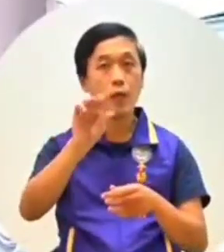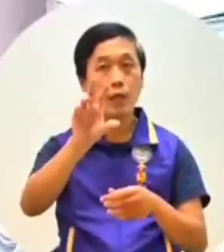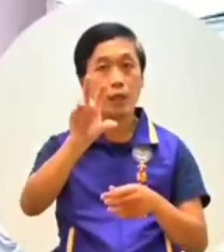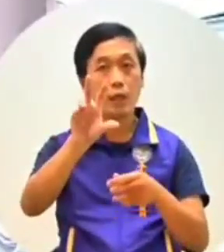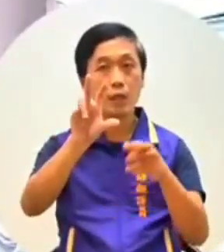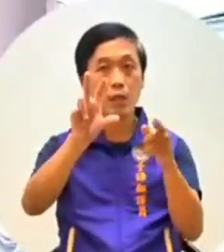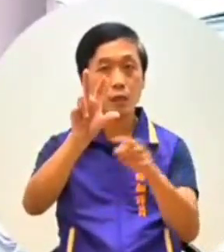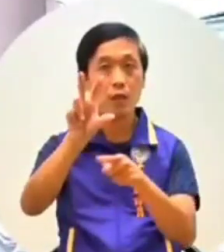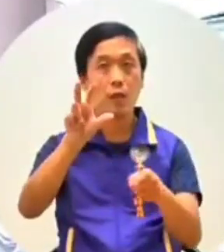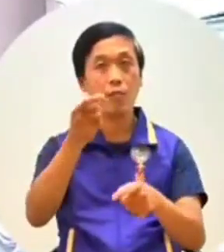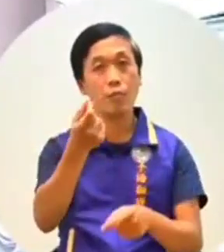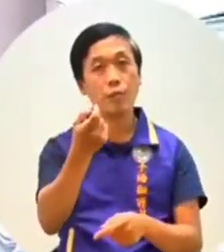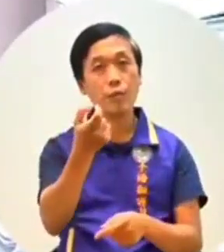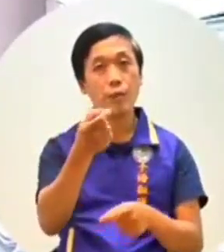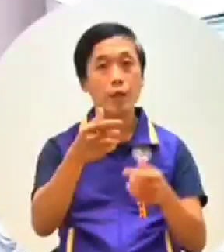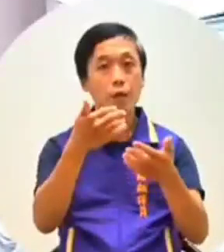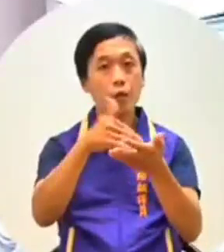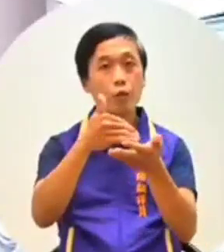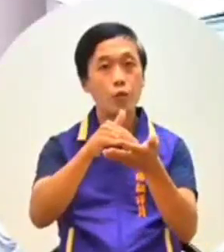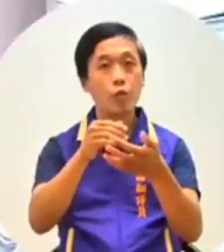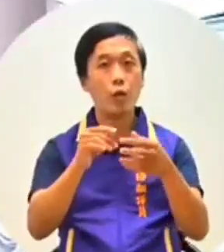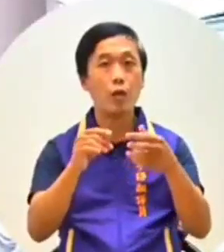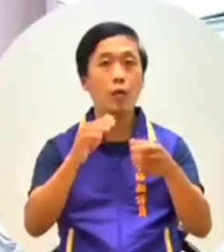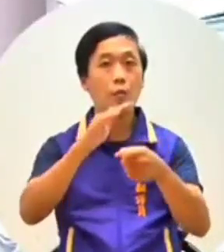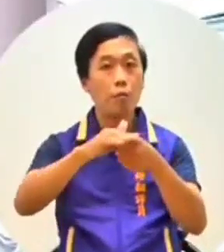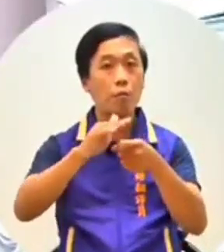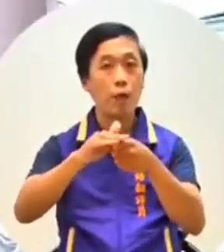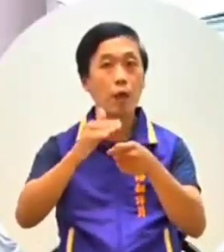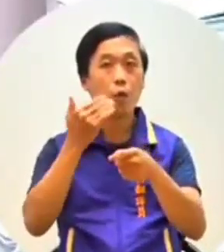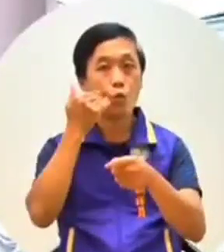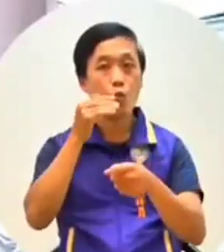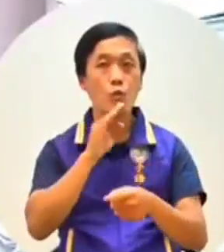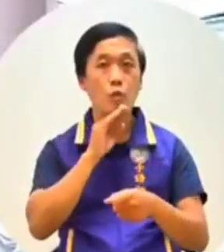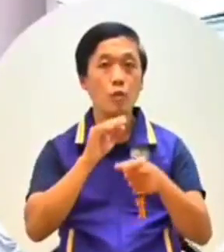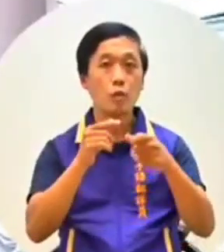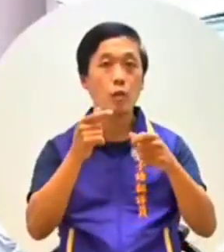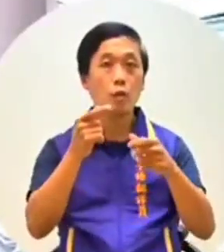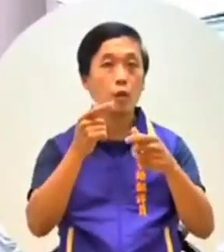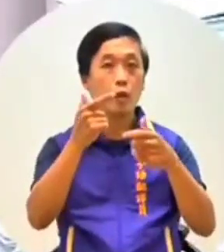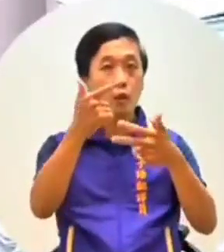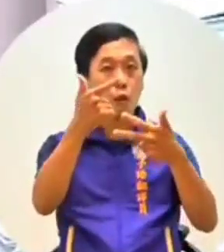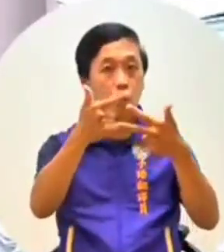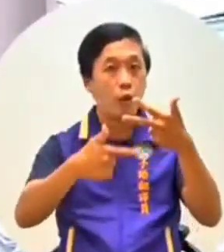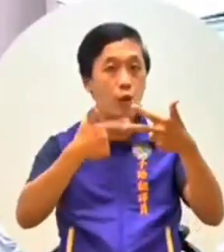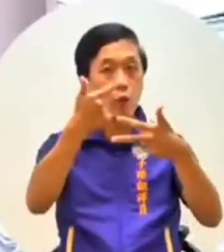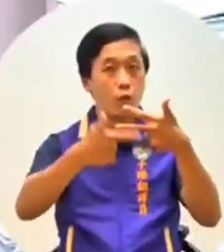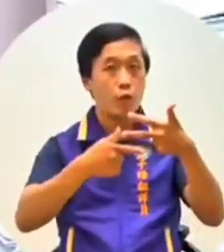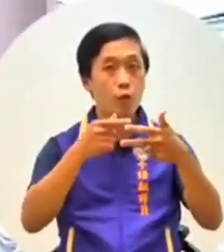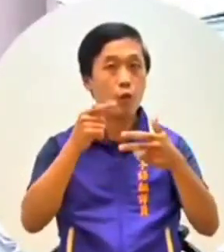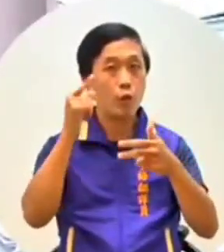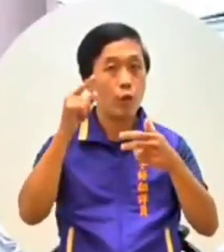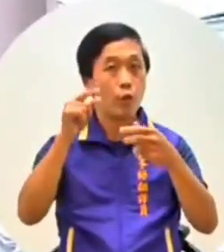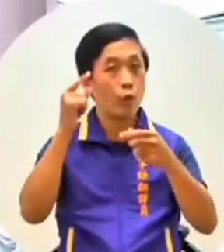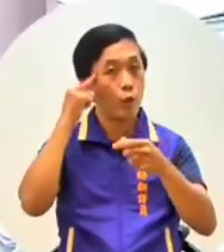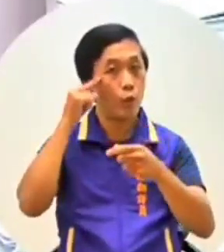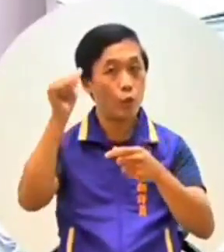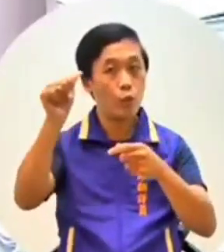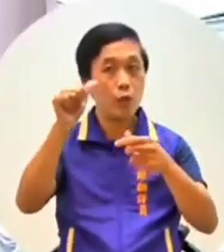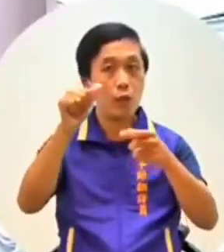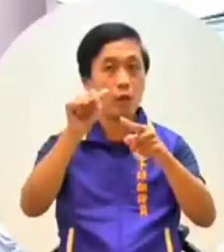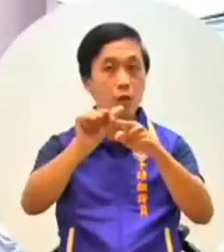已，我们换算下来他的满额是如果以6周5天38目前是35个啦，未来会多